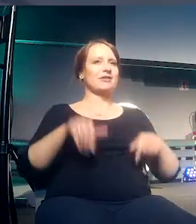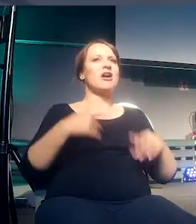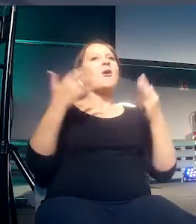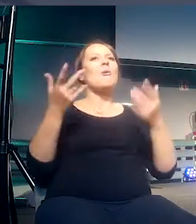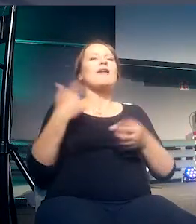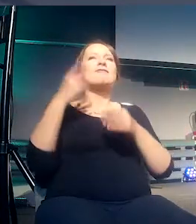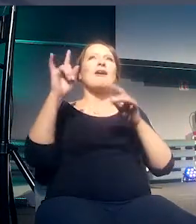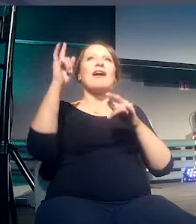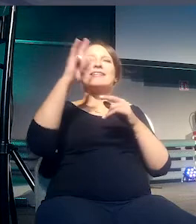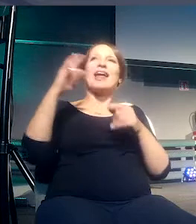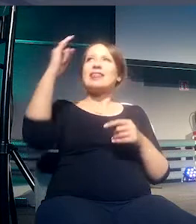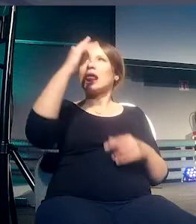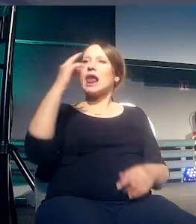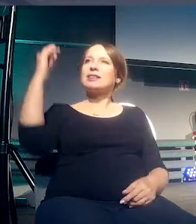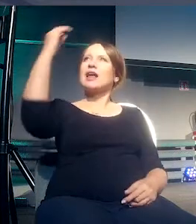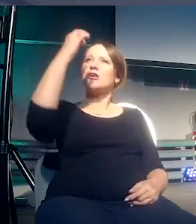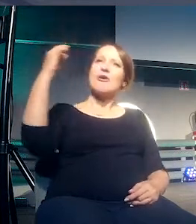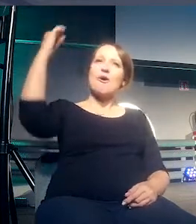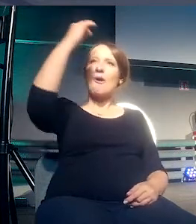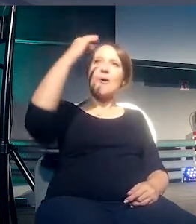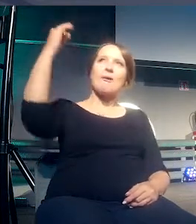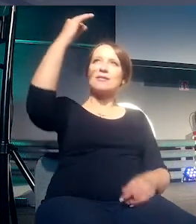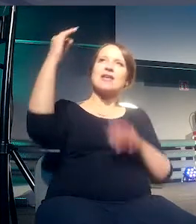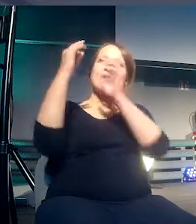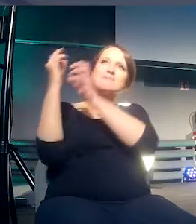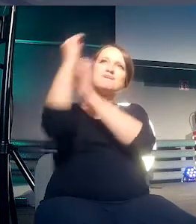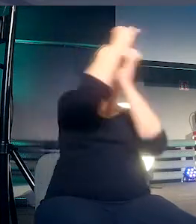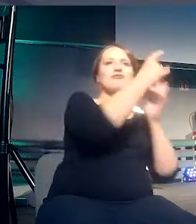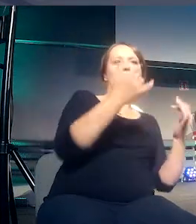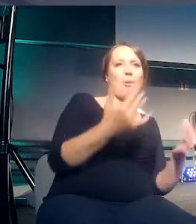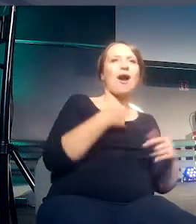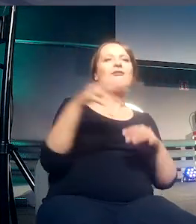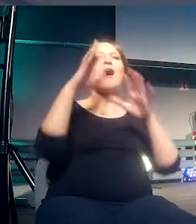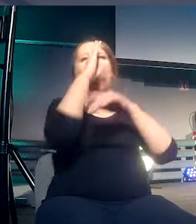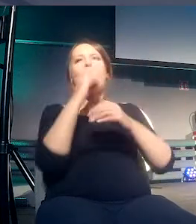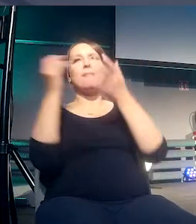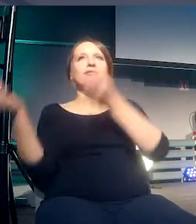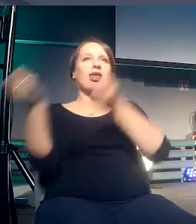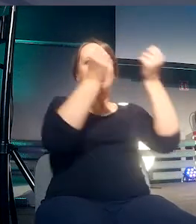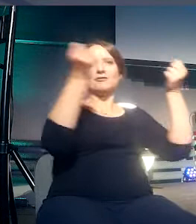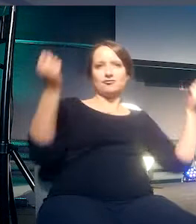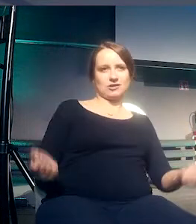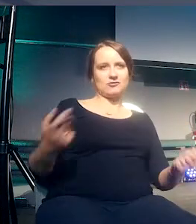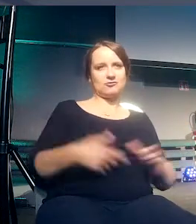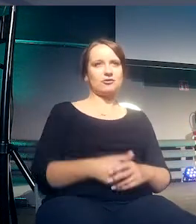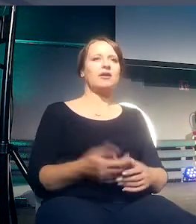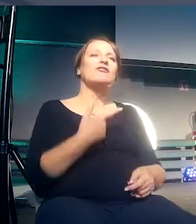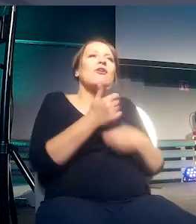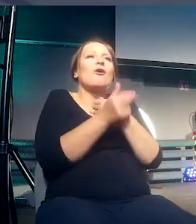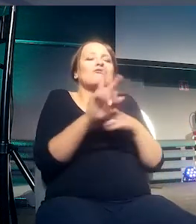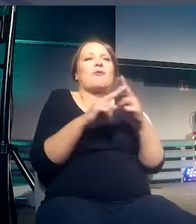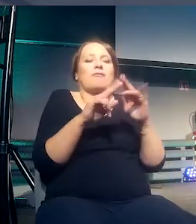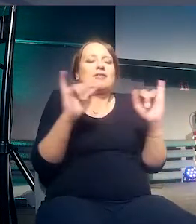statek niż zastały krajobraz. Czyli to, z czym mamy do czynienia, to,